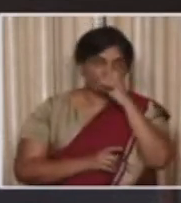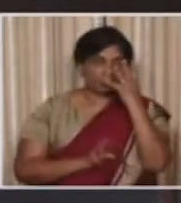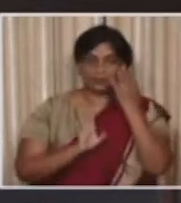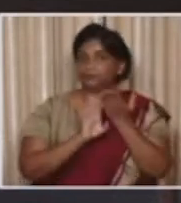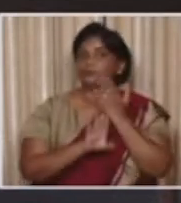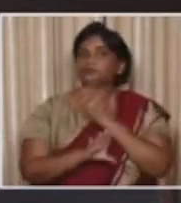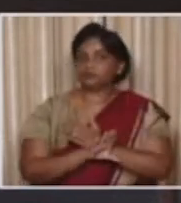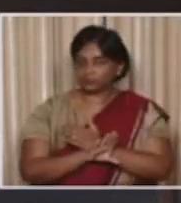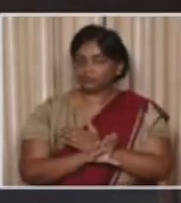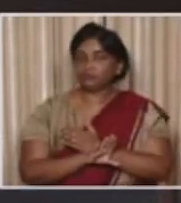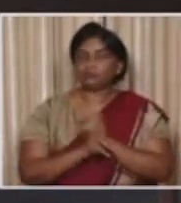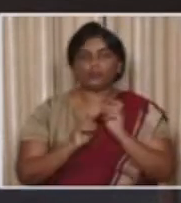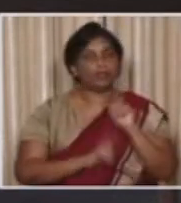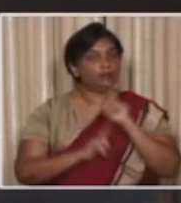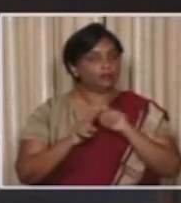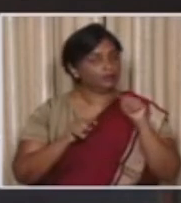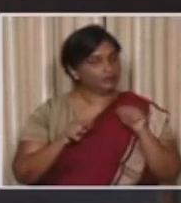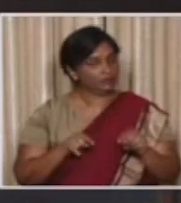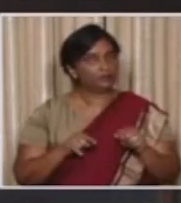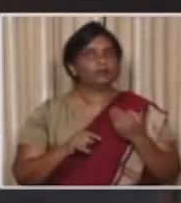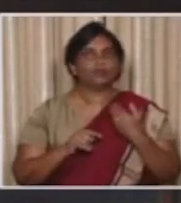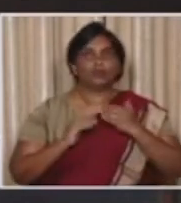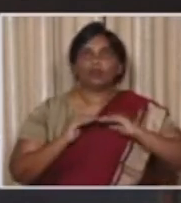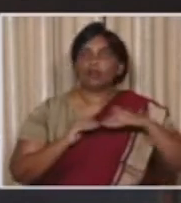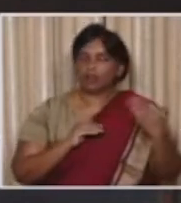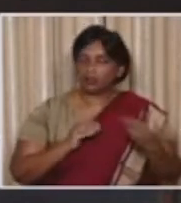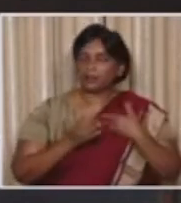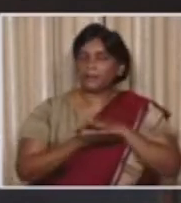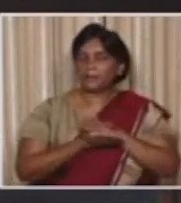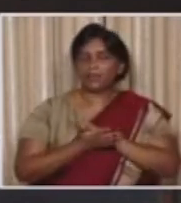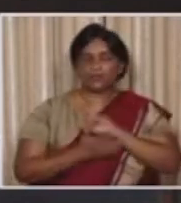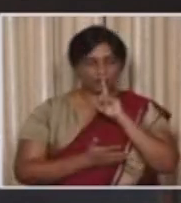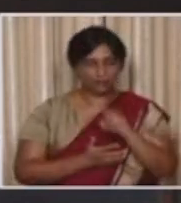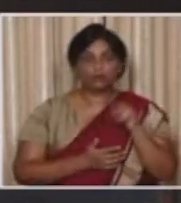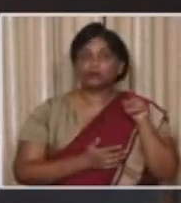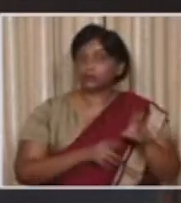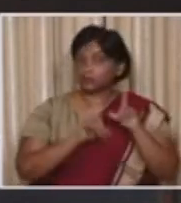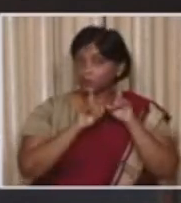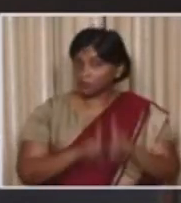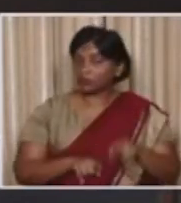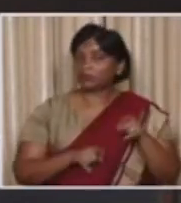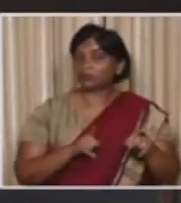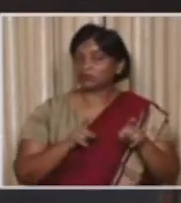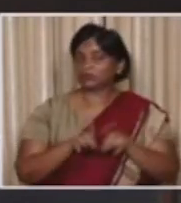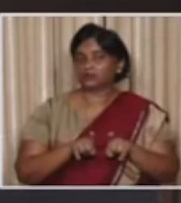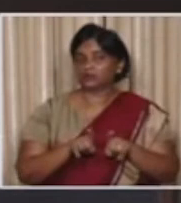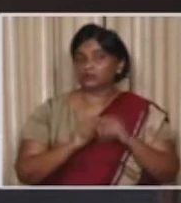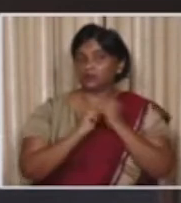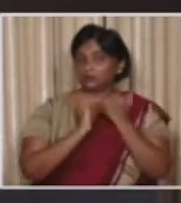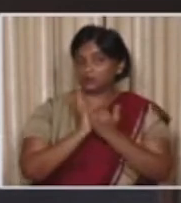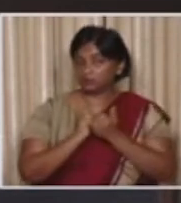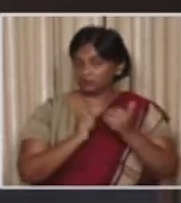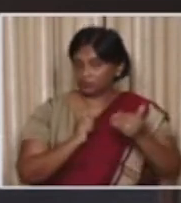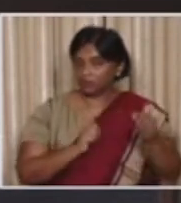පෙර මේ පාර්ලිමේන්තුවේදී මං එළියේදී පැහැදිලිව කිව්වා මේ විදිහට මේක මේ මේ වැඩපිළිවෙල